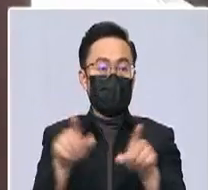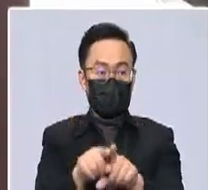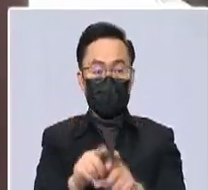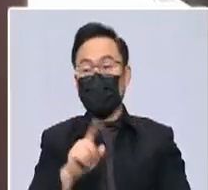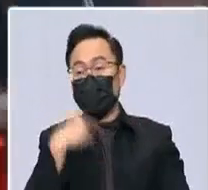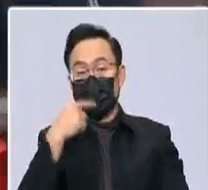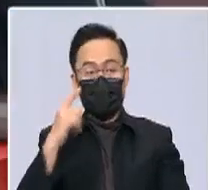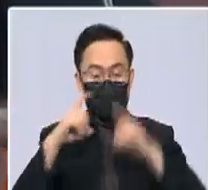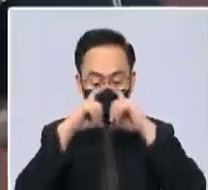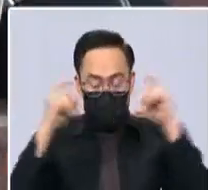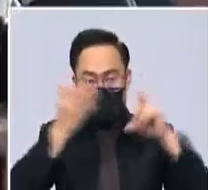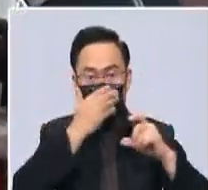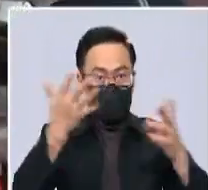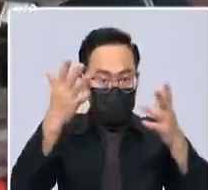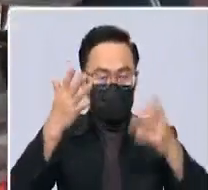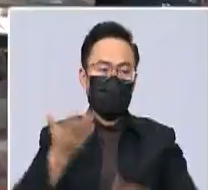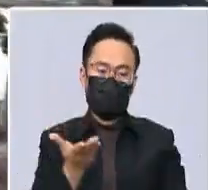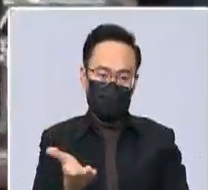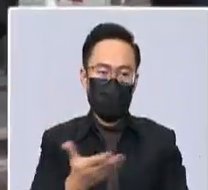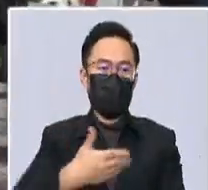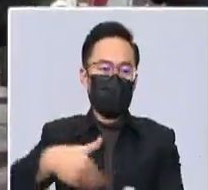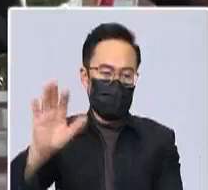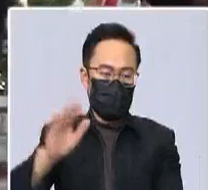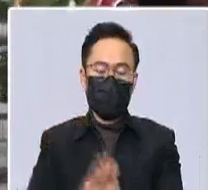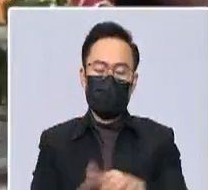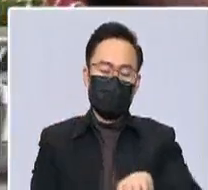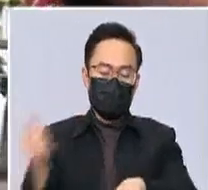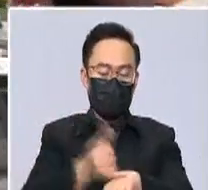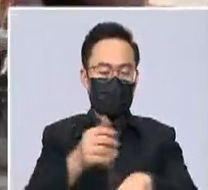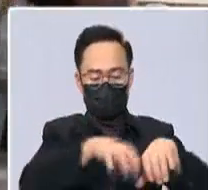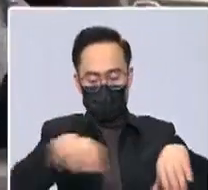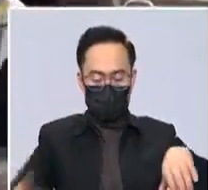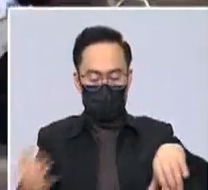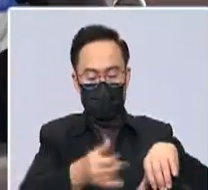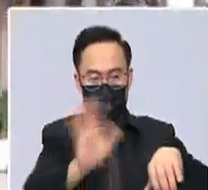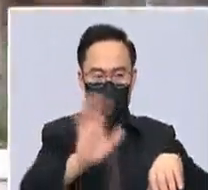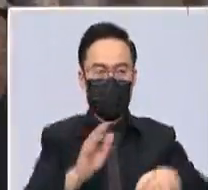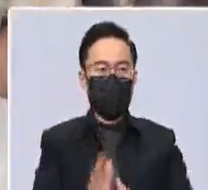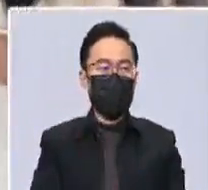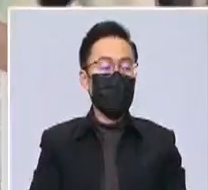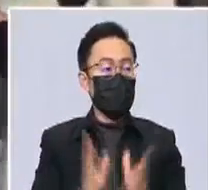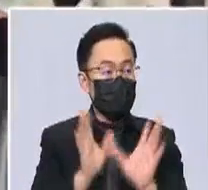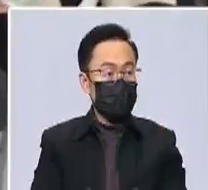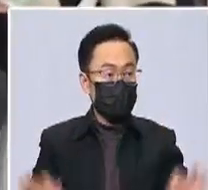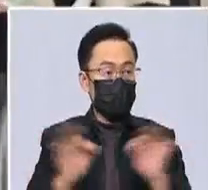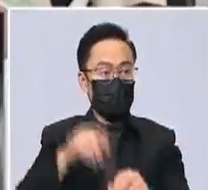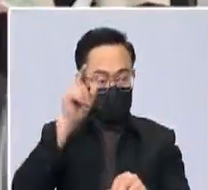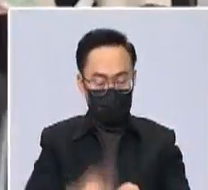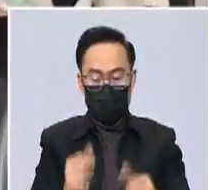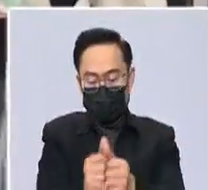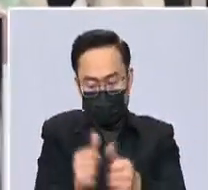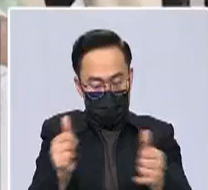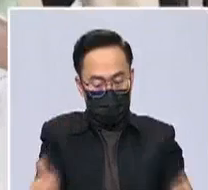ว่าคุณไม่สวมหน้ากากอนามัยนะคะจะไม่อนุญาตให้ขึ้นบนรถไฟเด็ดขาดรวมถึงการโดยสารต้องเว้นระยะห่างด้วยค่ะ